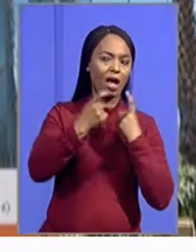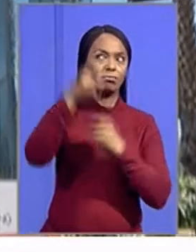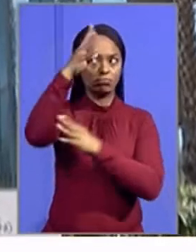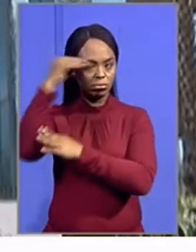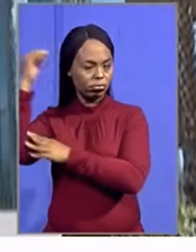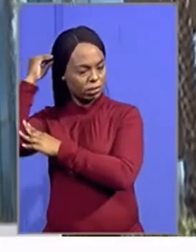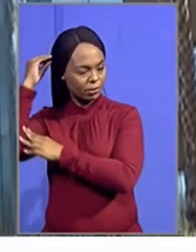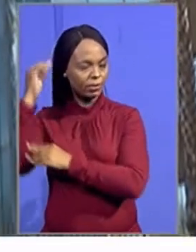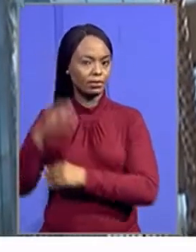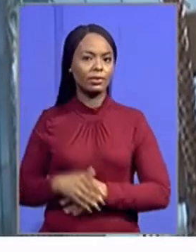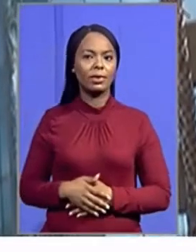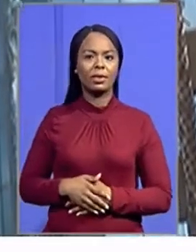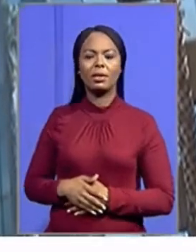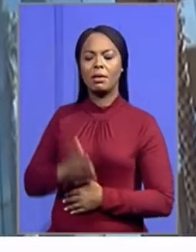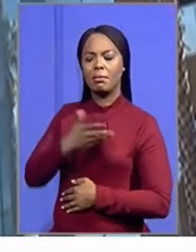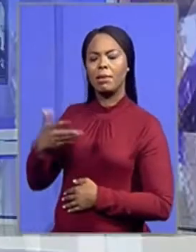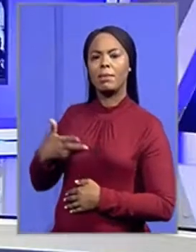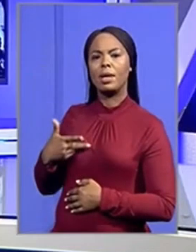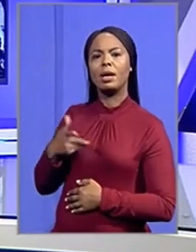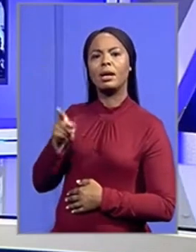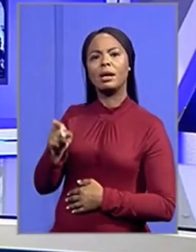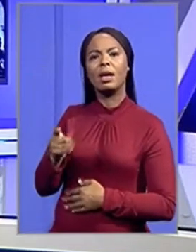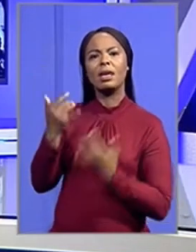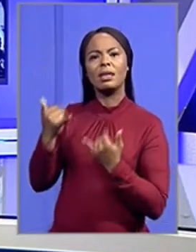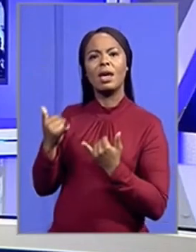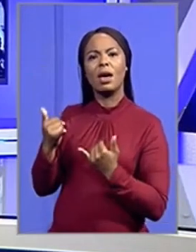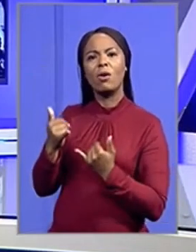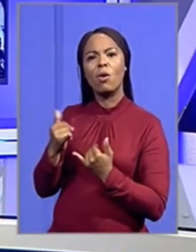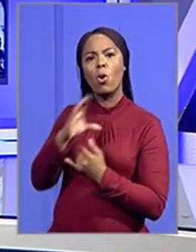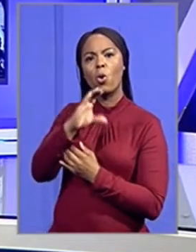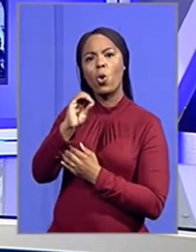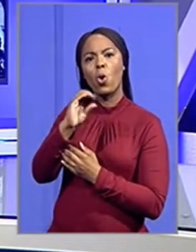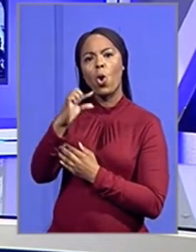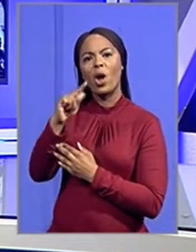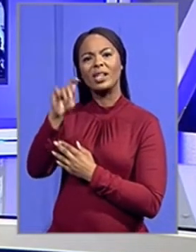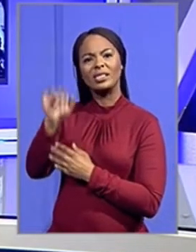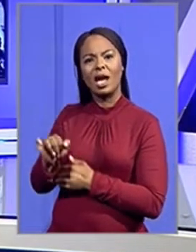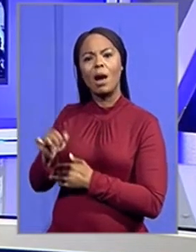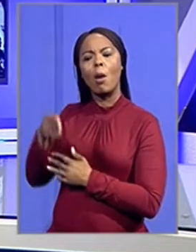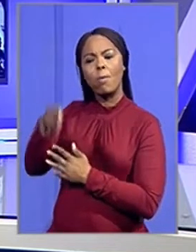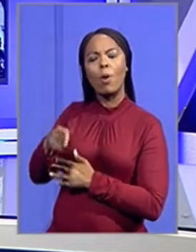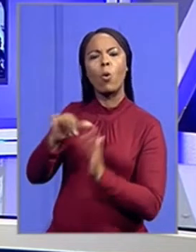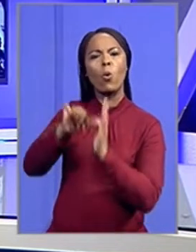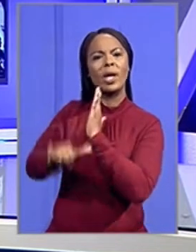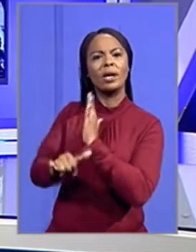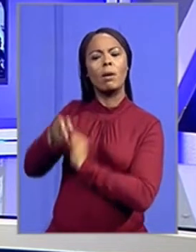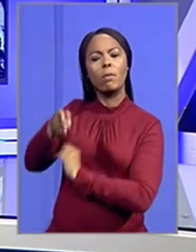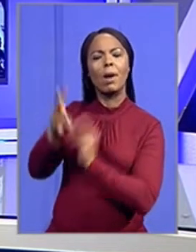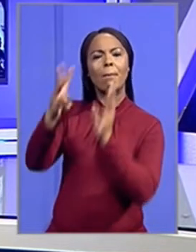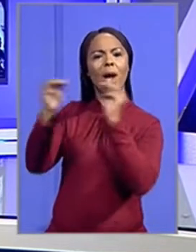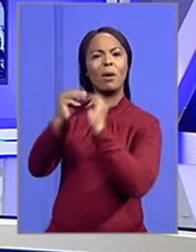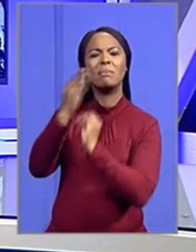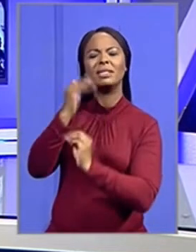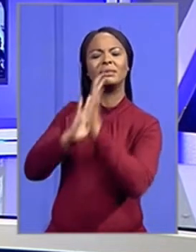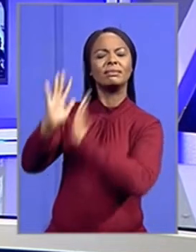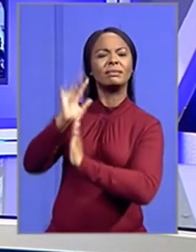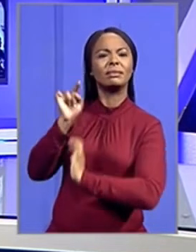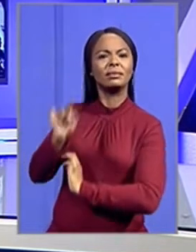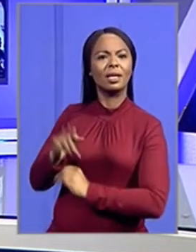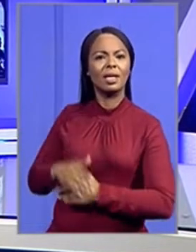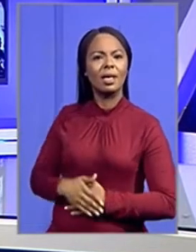Nkwane Mentombela lefapha la COCTA le feditse beke kwa Mangaung o ka re nopolela go se nene fela le ga e le gore tona